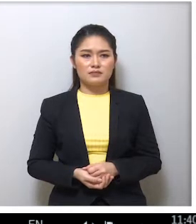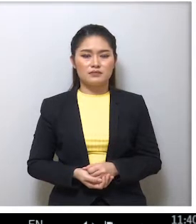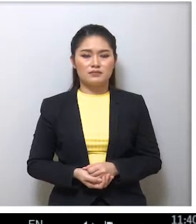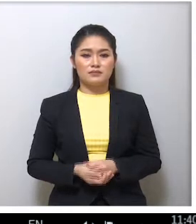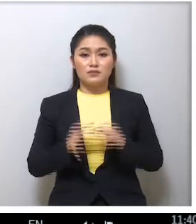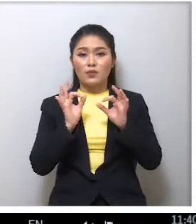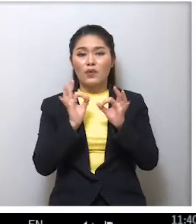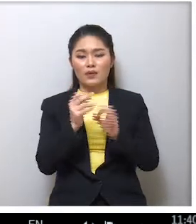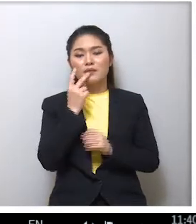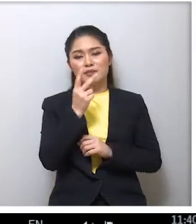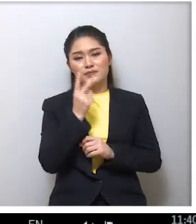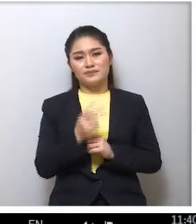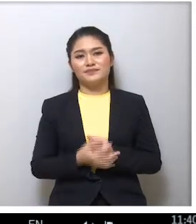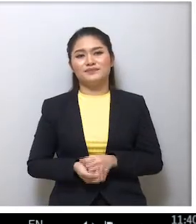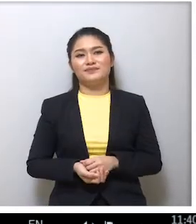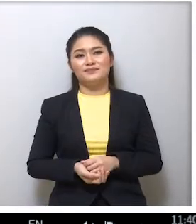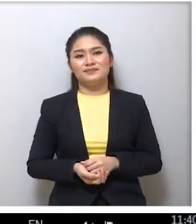เราลองมาดู